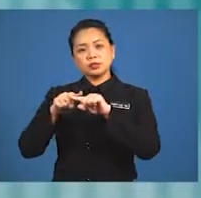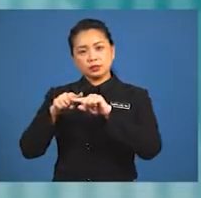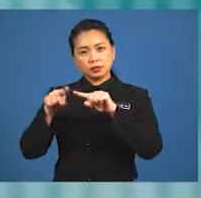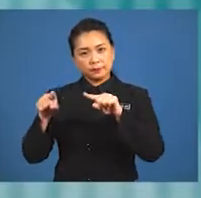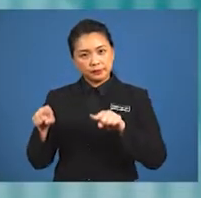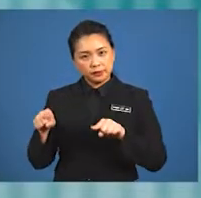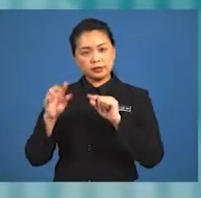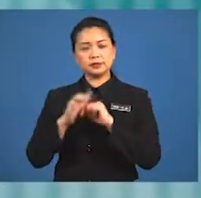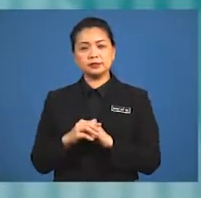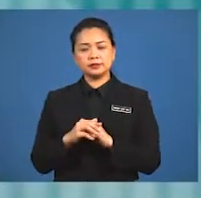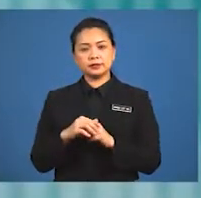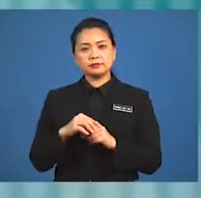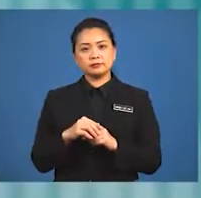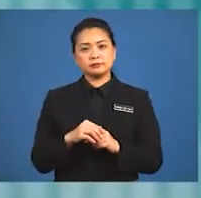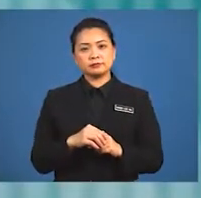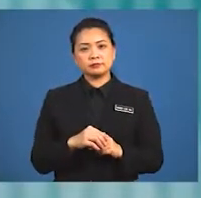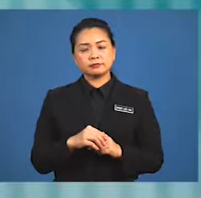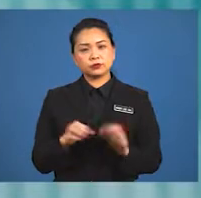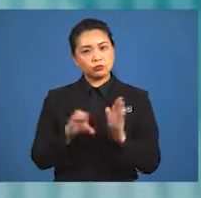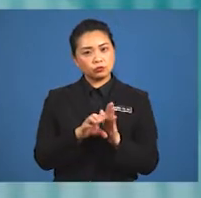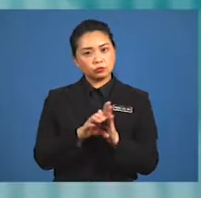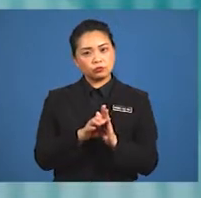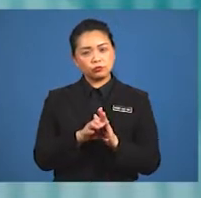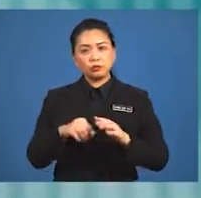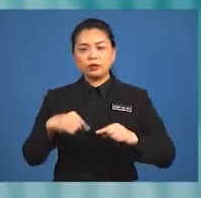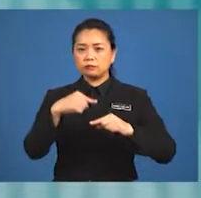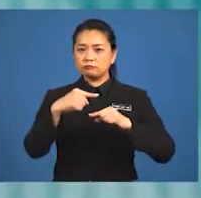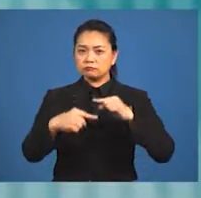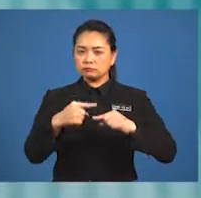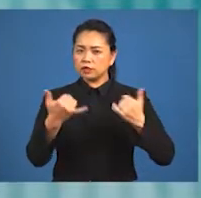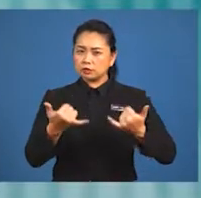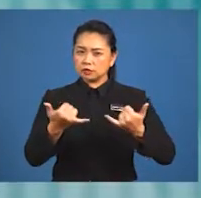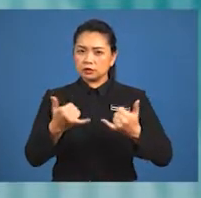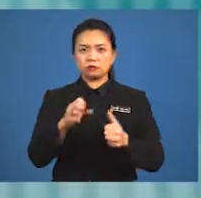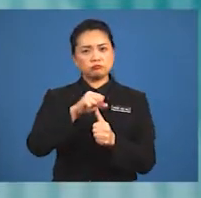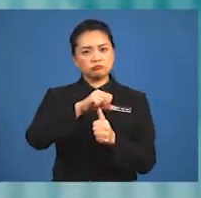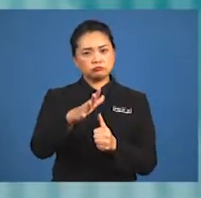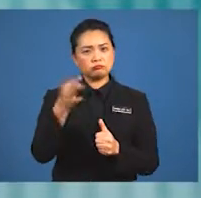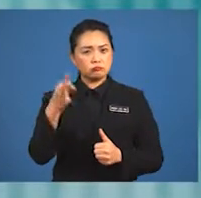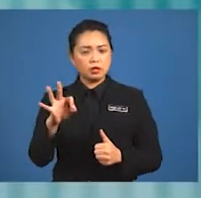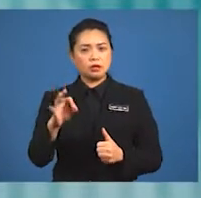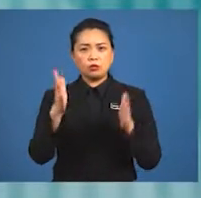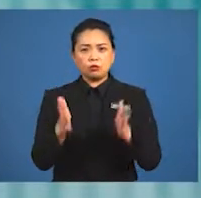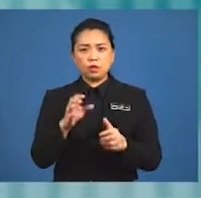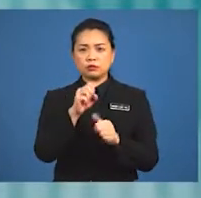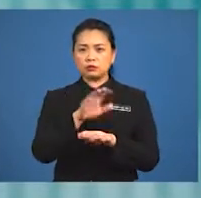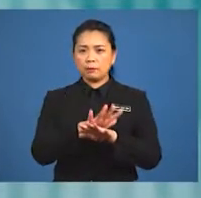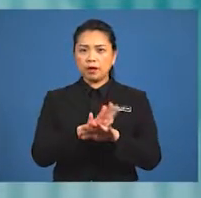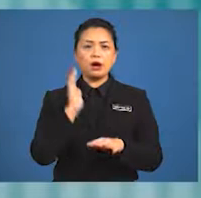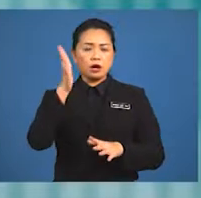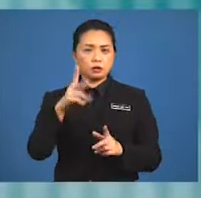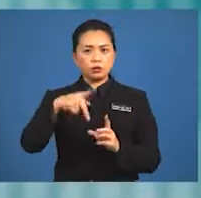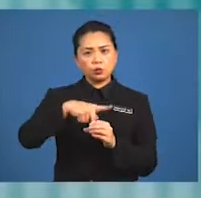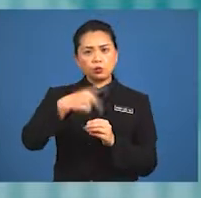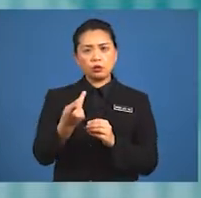dalam situasi tertentu, contohnya semasa pandemik COVID-19 ini, orang ramai akan mengeluarkan simpanan di